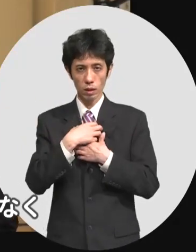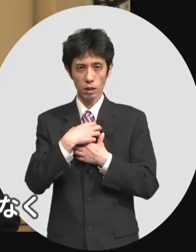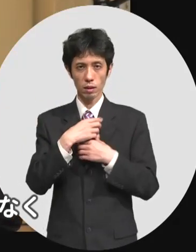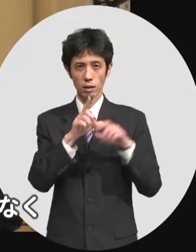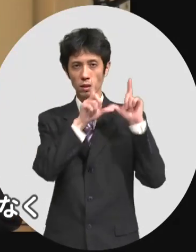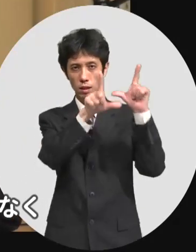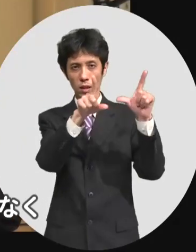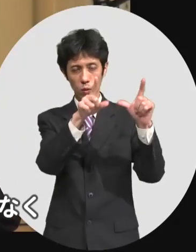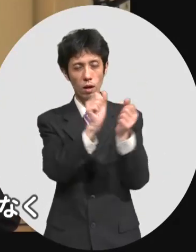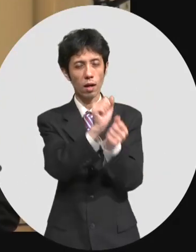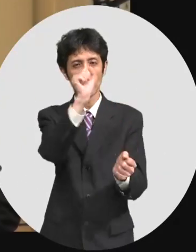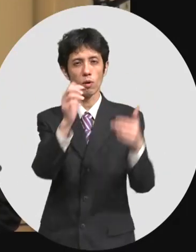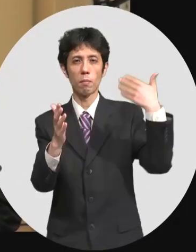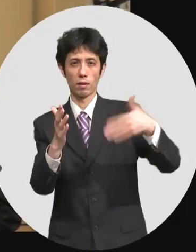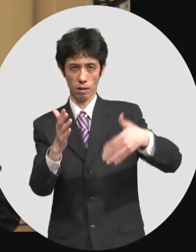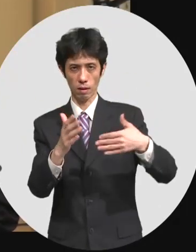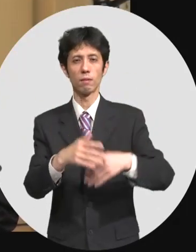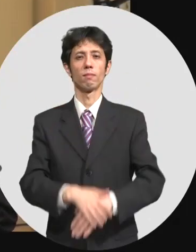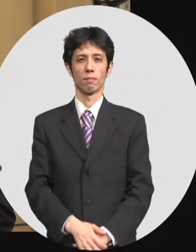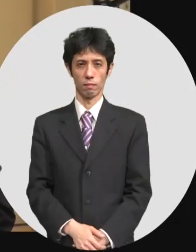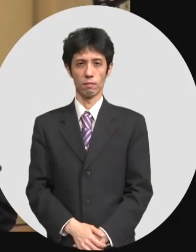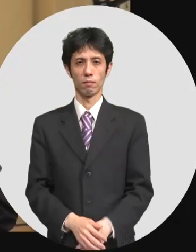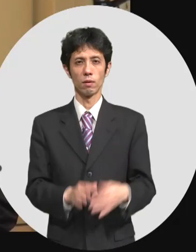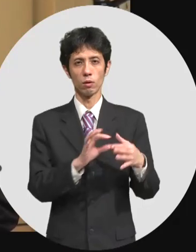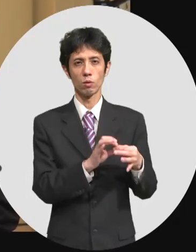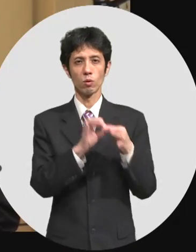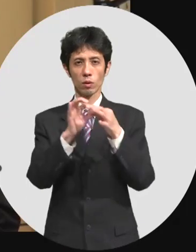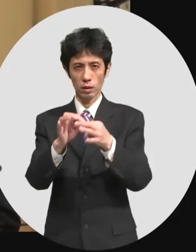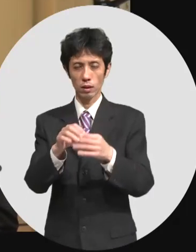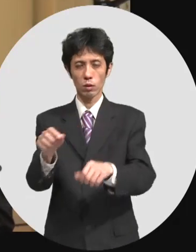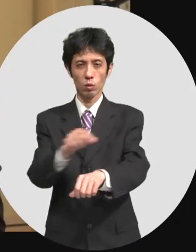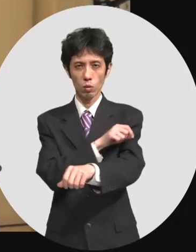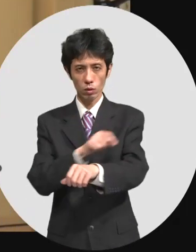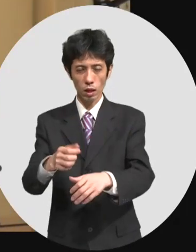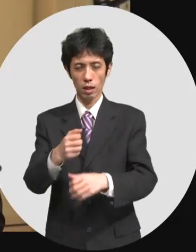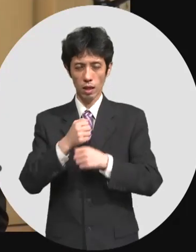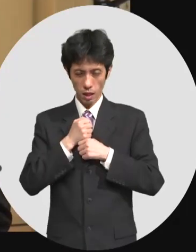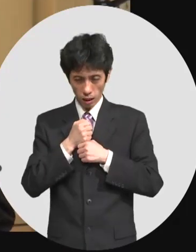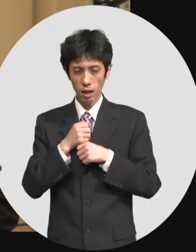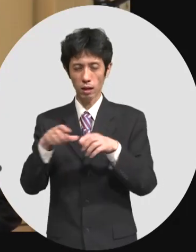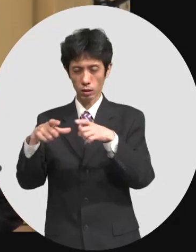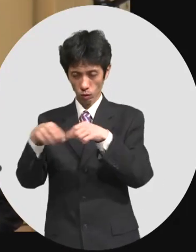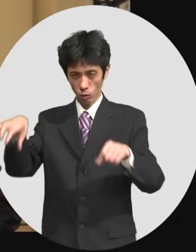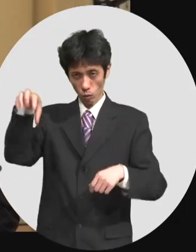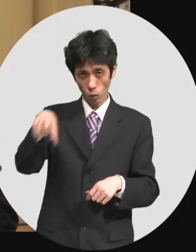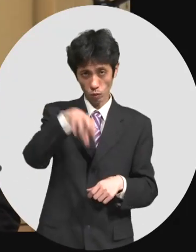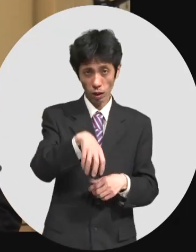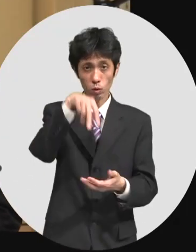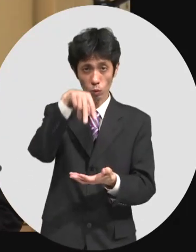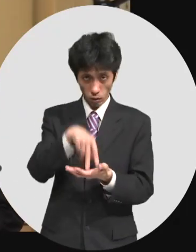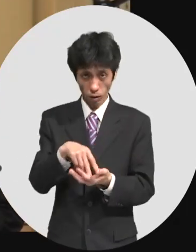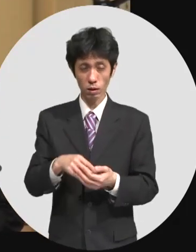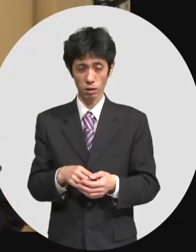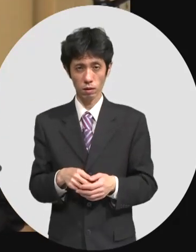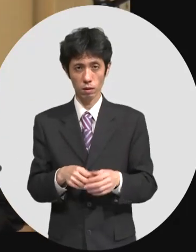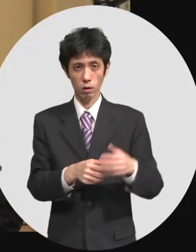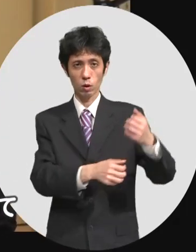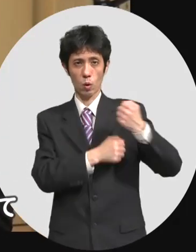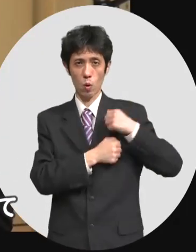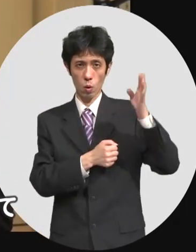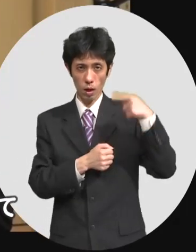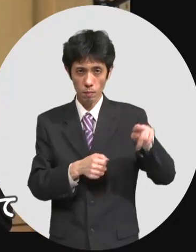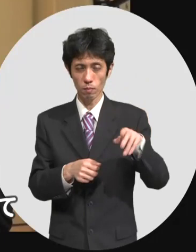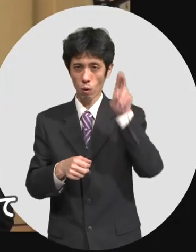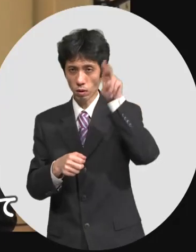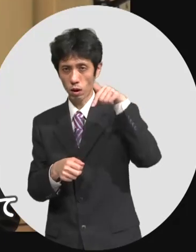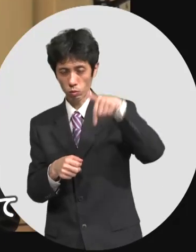解除されたわけではなくて、引き続き特定警戒都道府県として兵庫県、大阪府とともにですね、